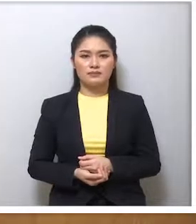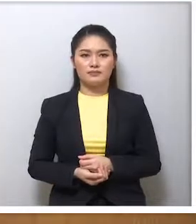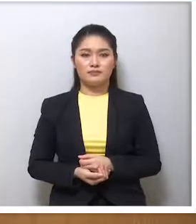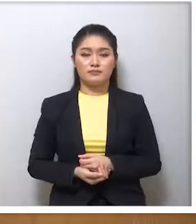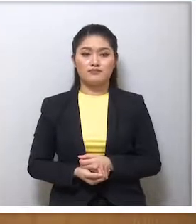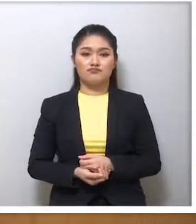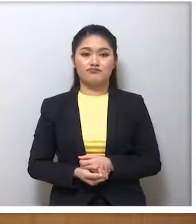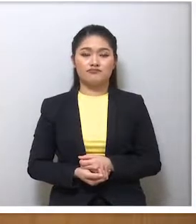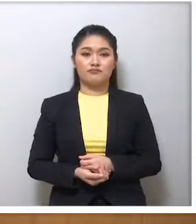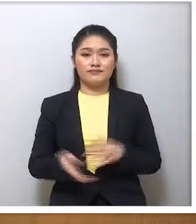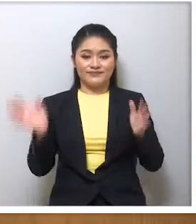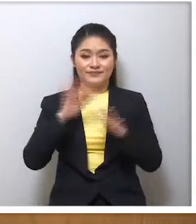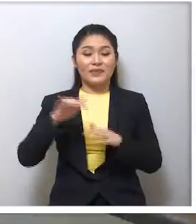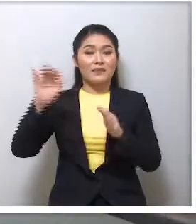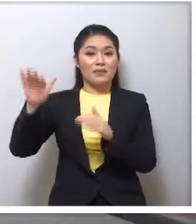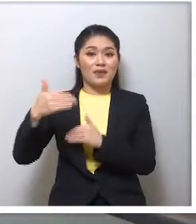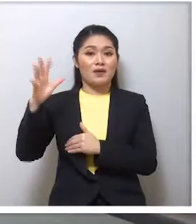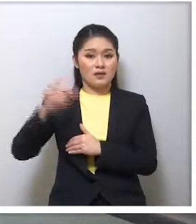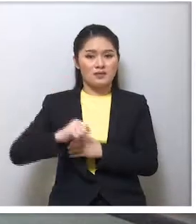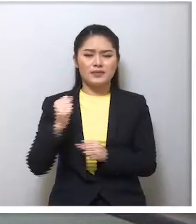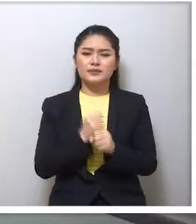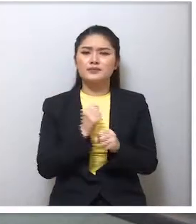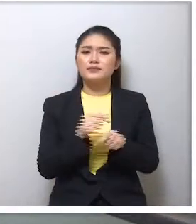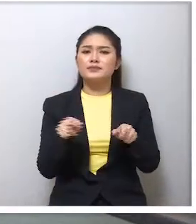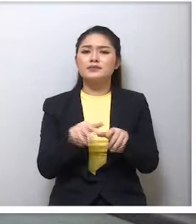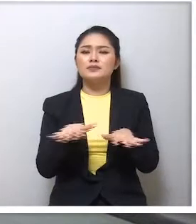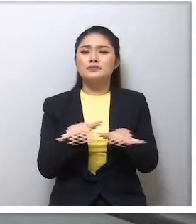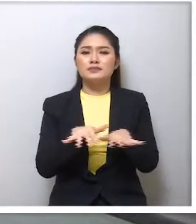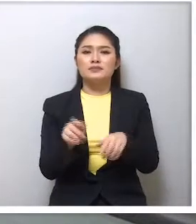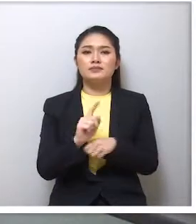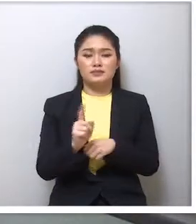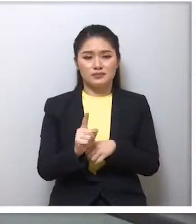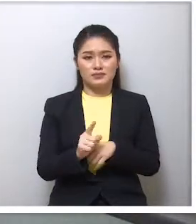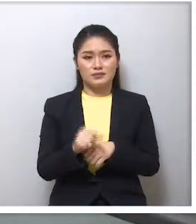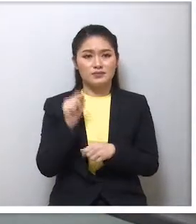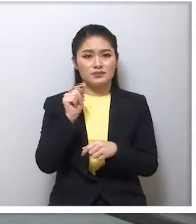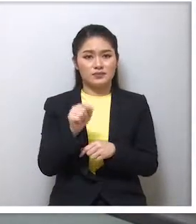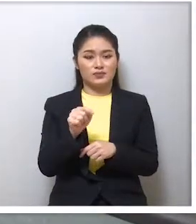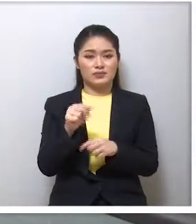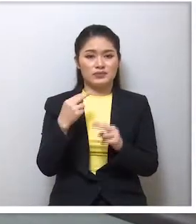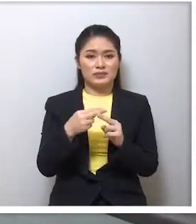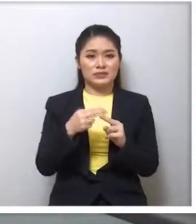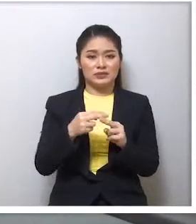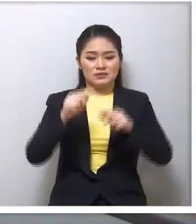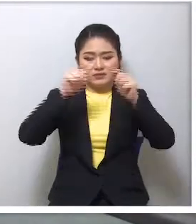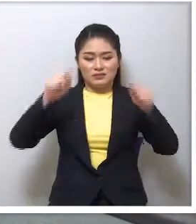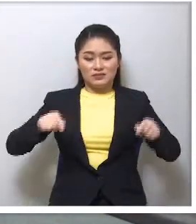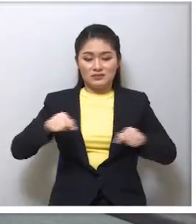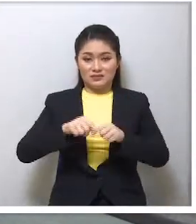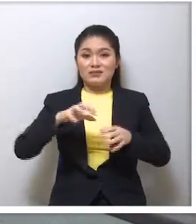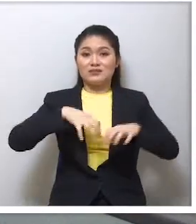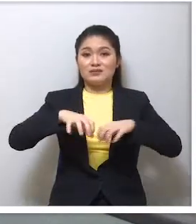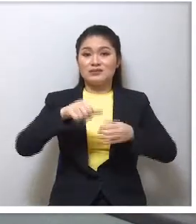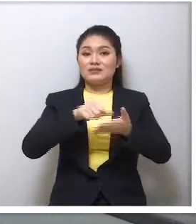ราก็จะไปเหมือน Export ทั่วไปก็คือไปที่ตัว Render Setup ตรงนี้นะครับ